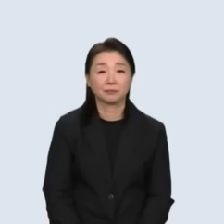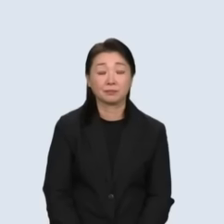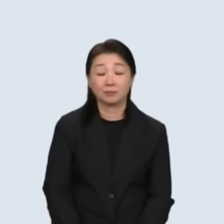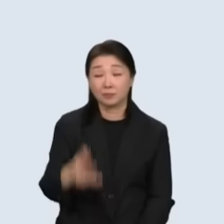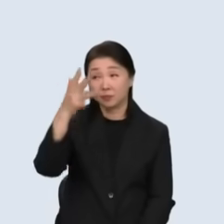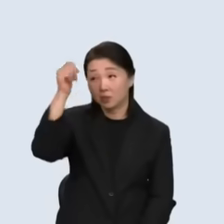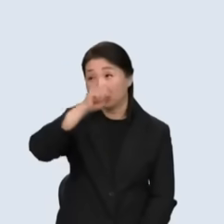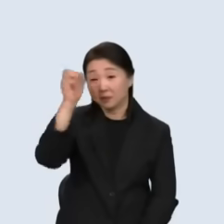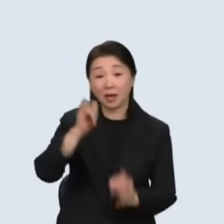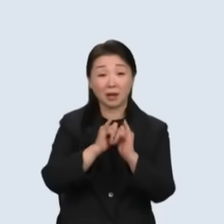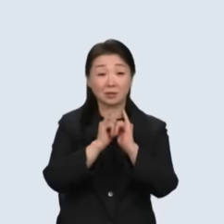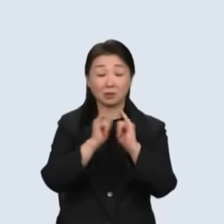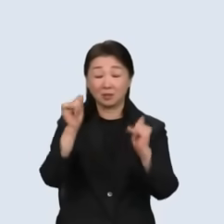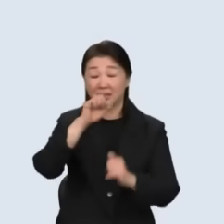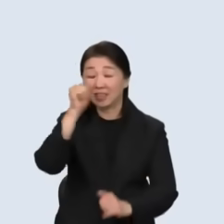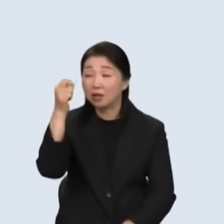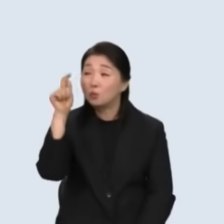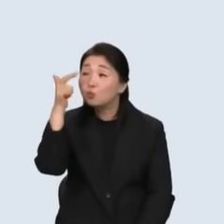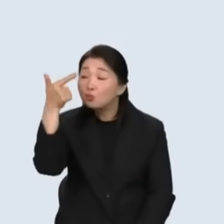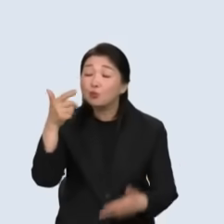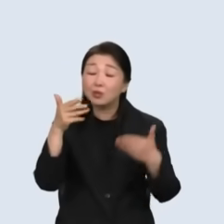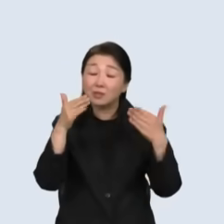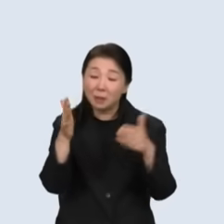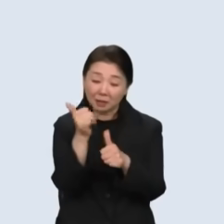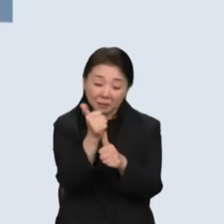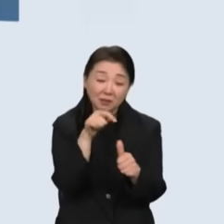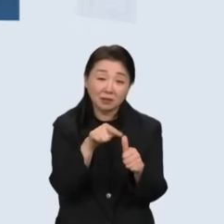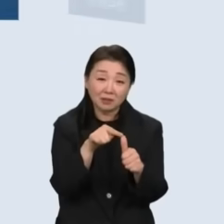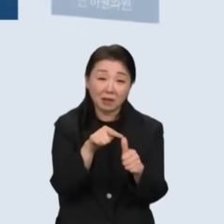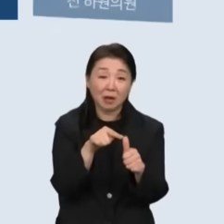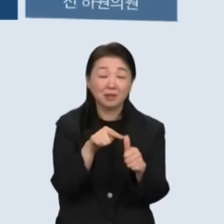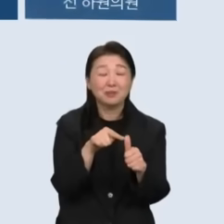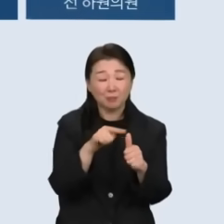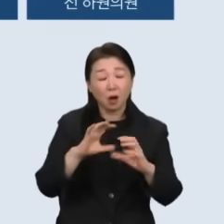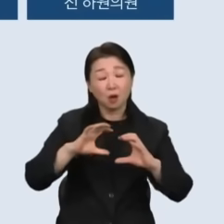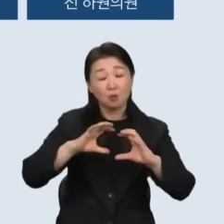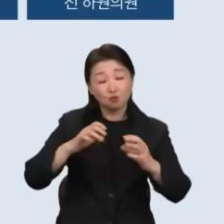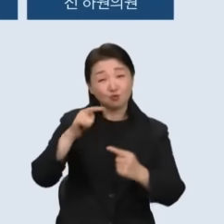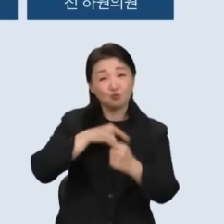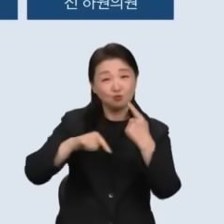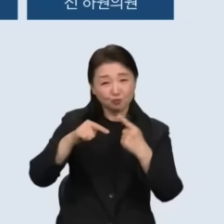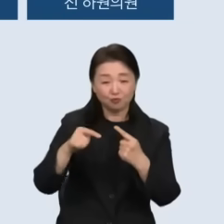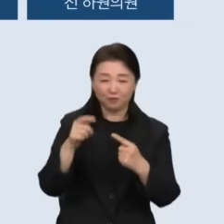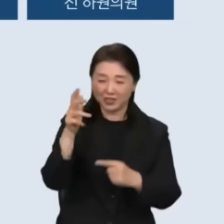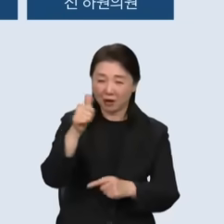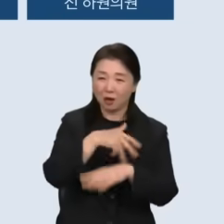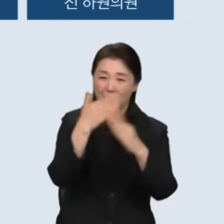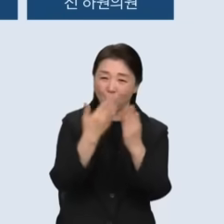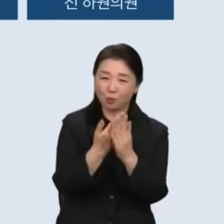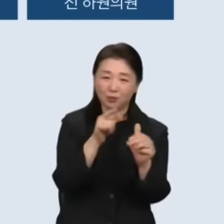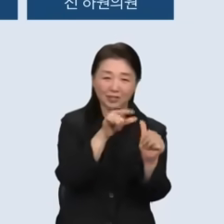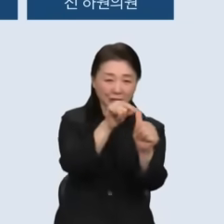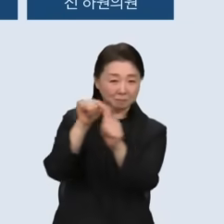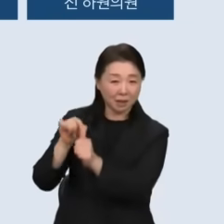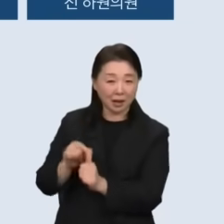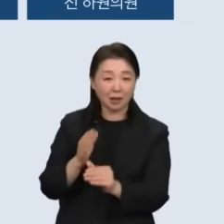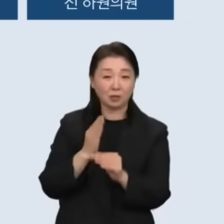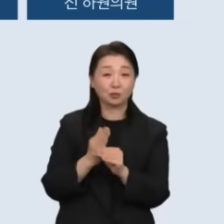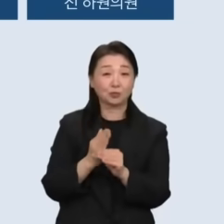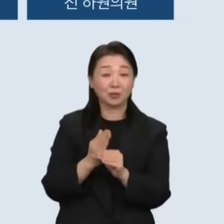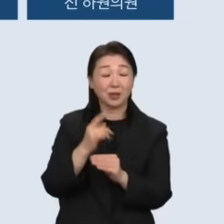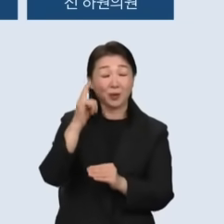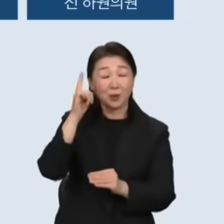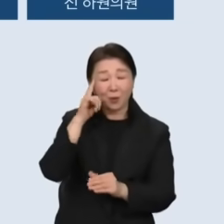트럼프 당선인은 당선 엿새 만에 비서실장부터 국무장관까지 인선 작업에 속도를 내고 있습니다.